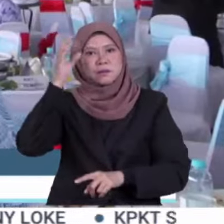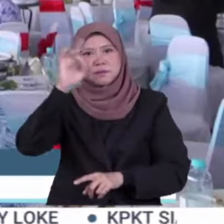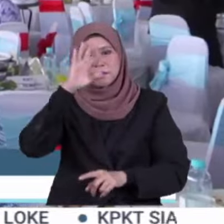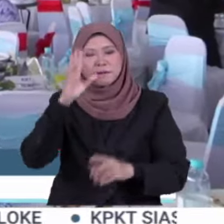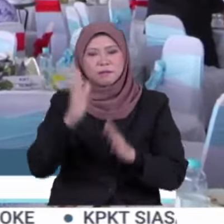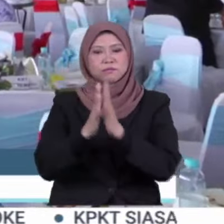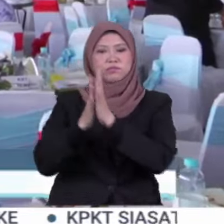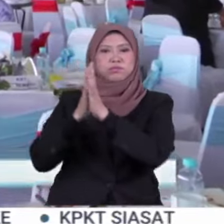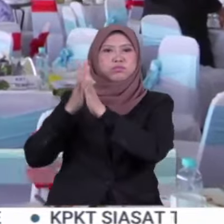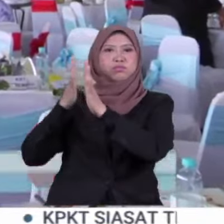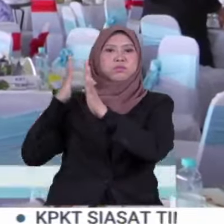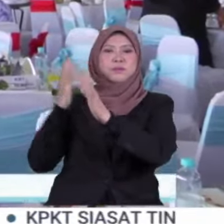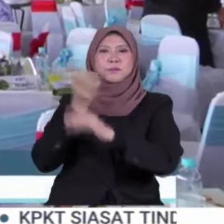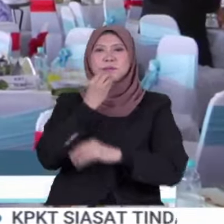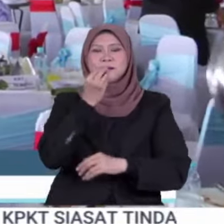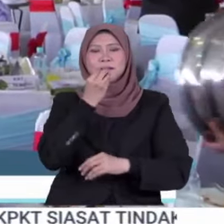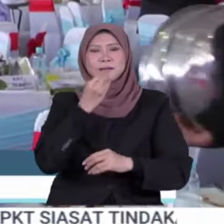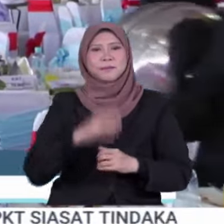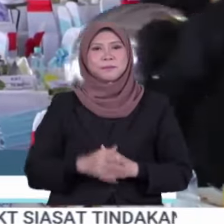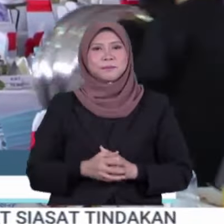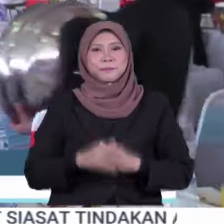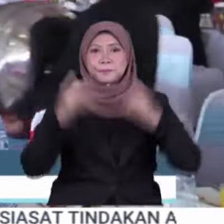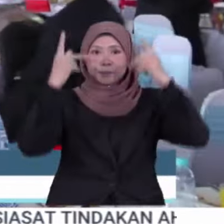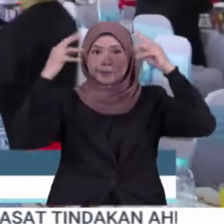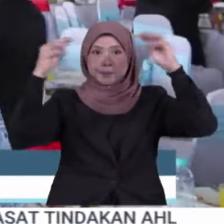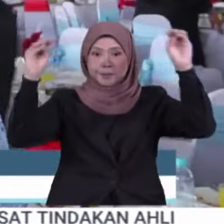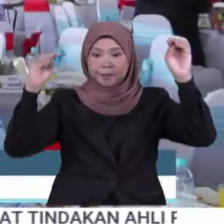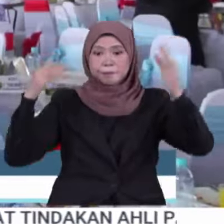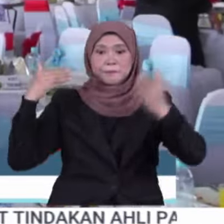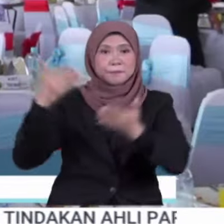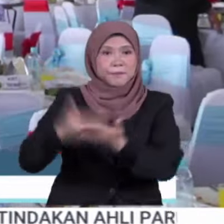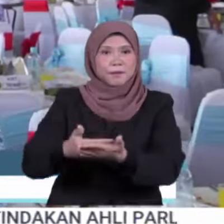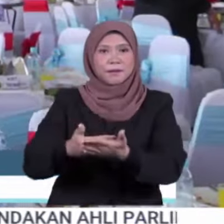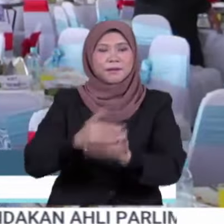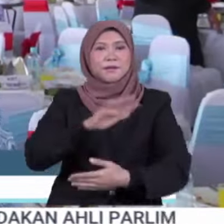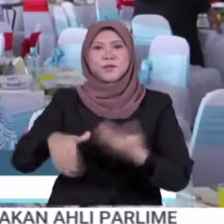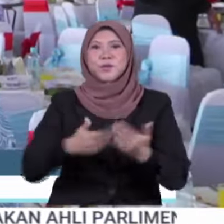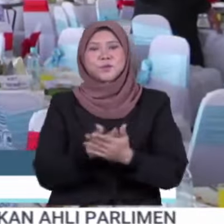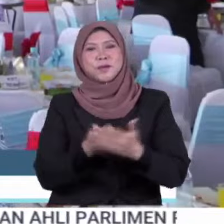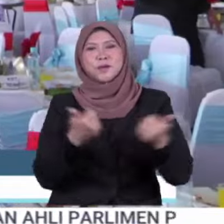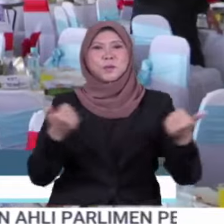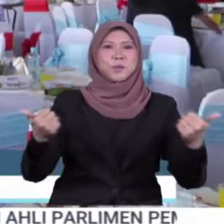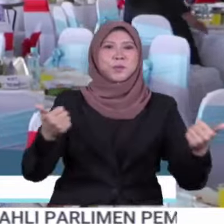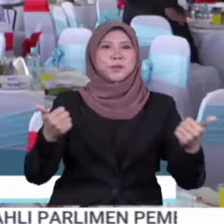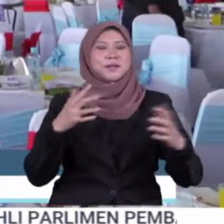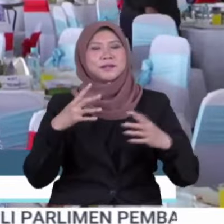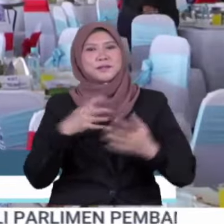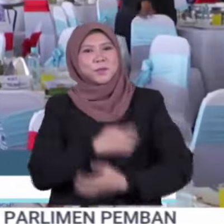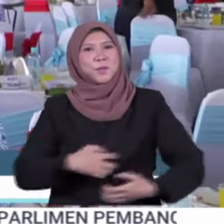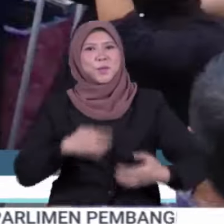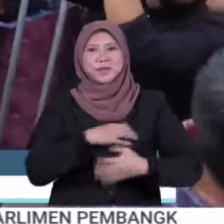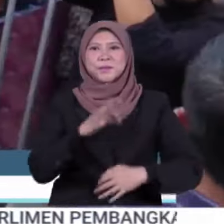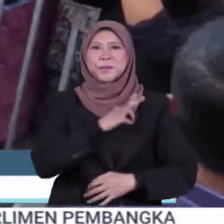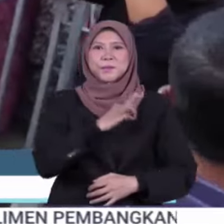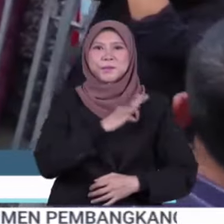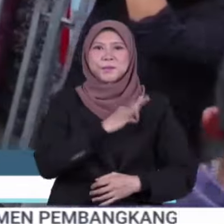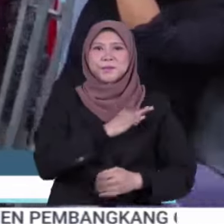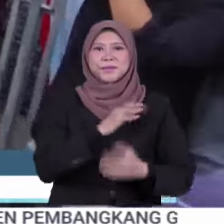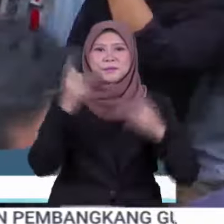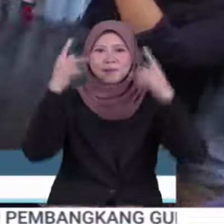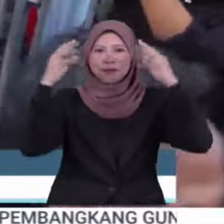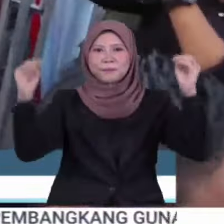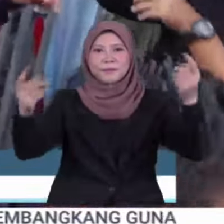makan. Then bila Perdana Menteri datang, semua riuh sikit, semua very excited lah. So